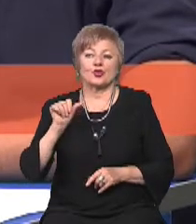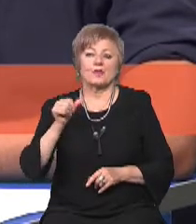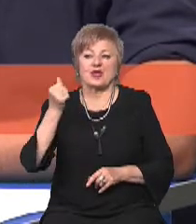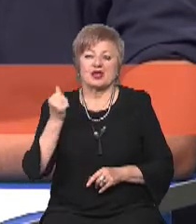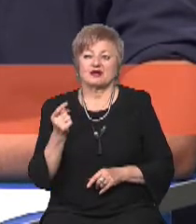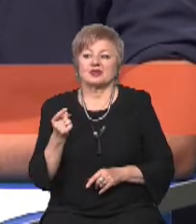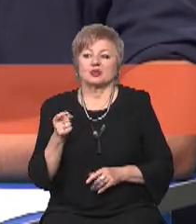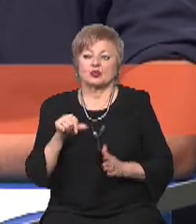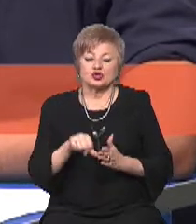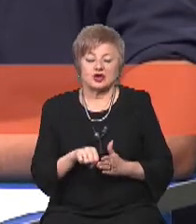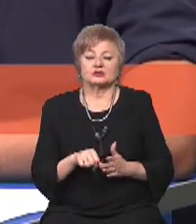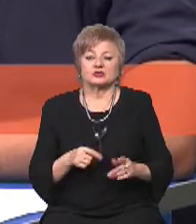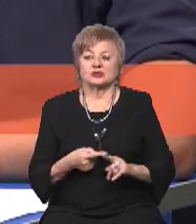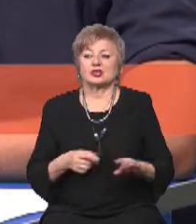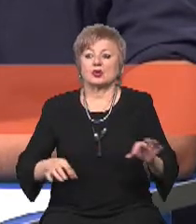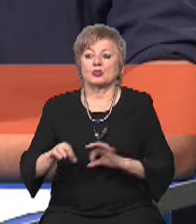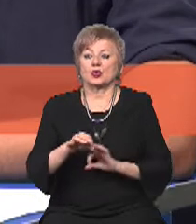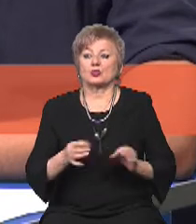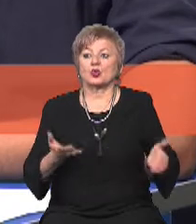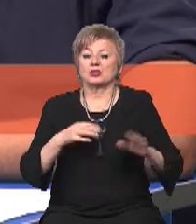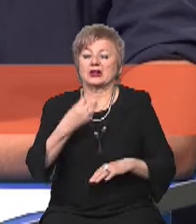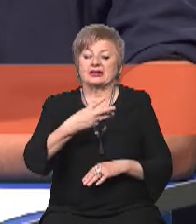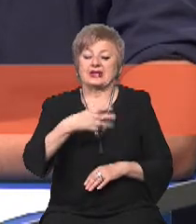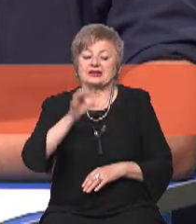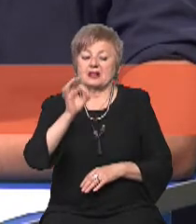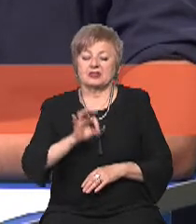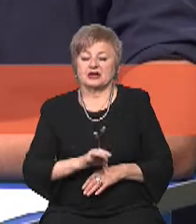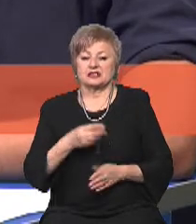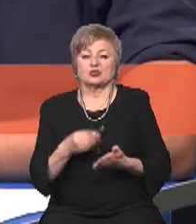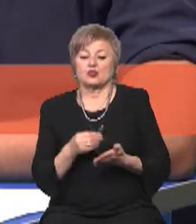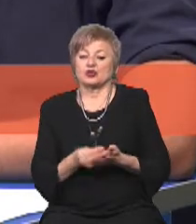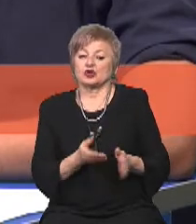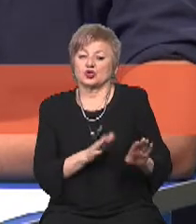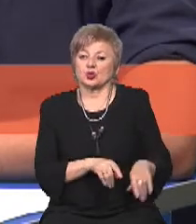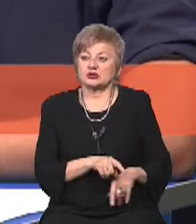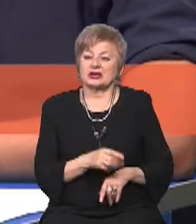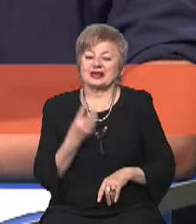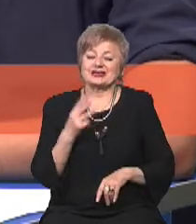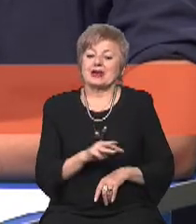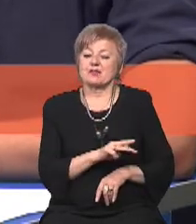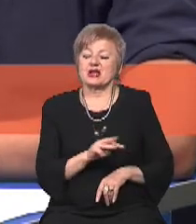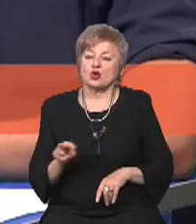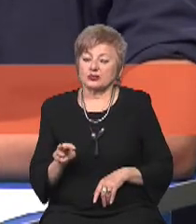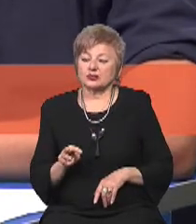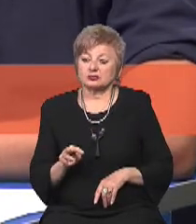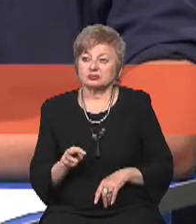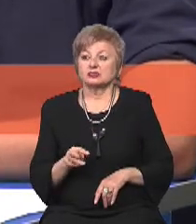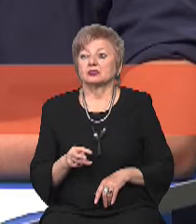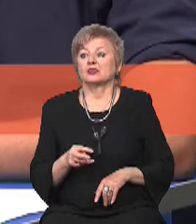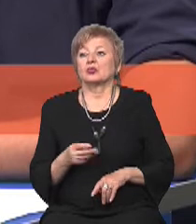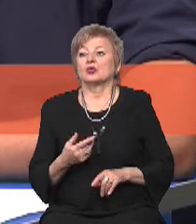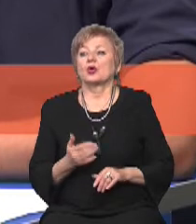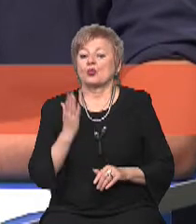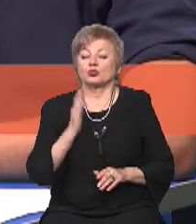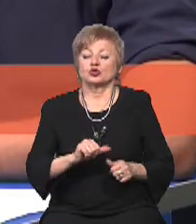участь в цих проєктах. Ми їм залишили 30% бюджету, тобто 3 мільйони на цей рік, і для них